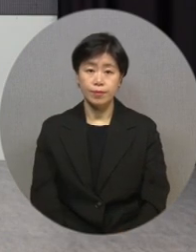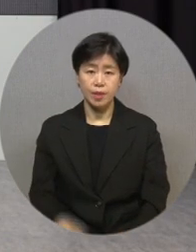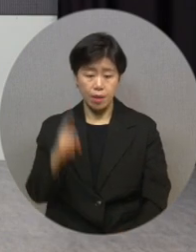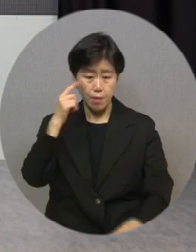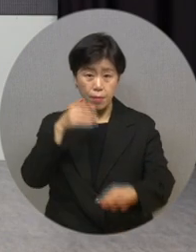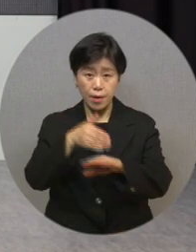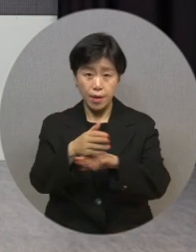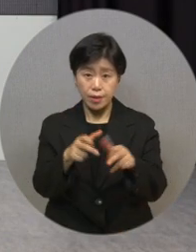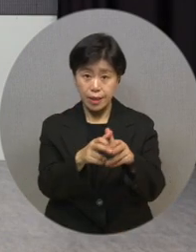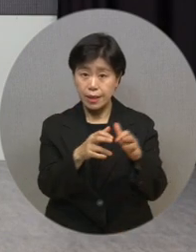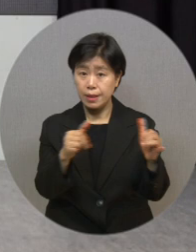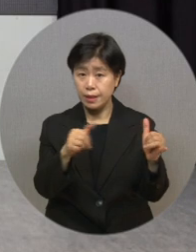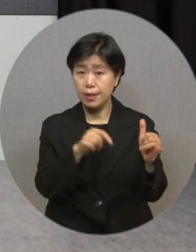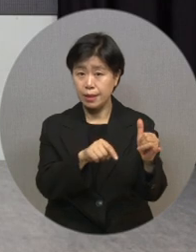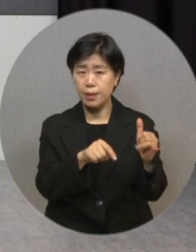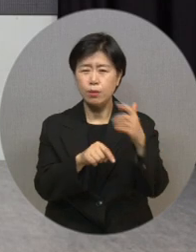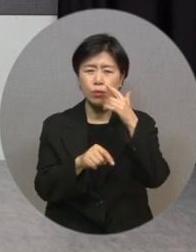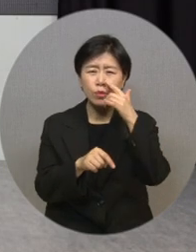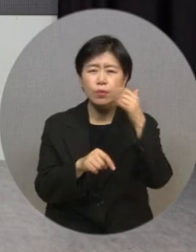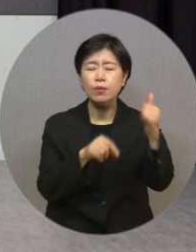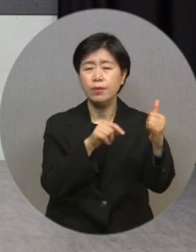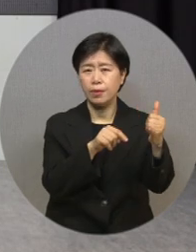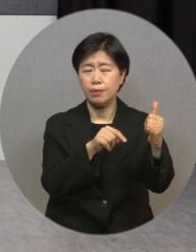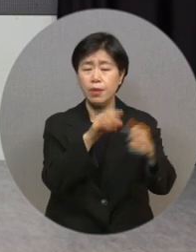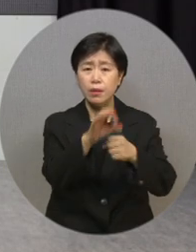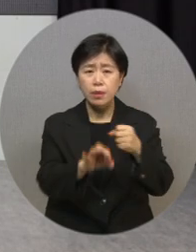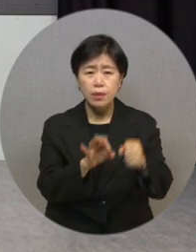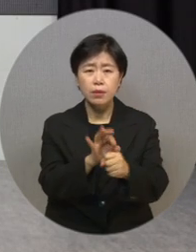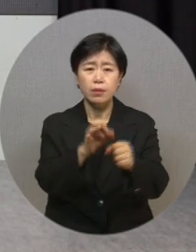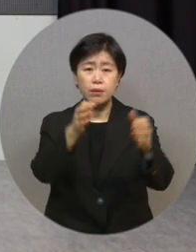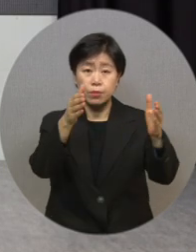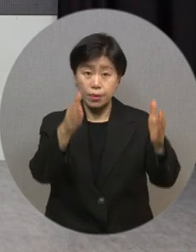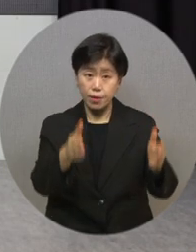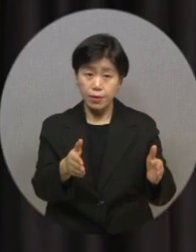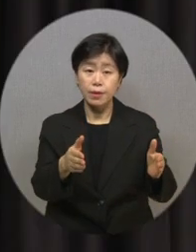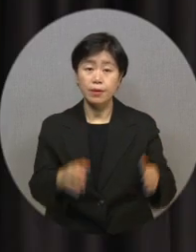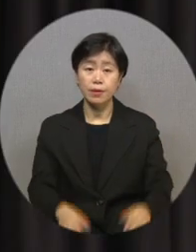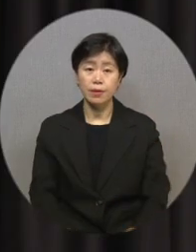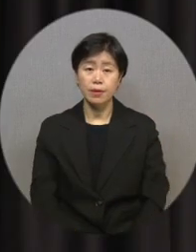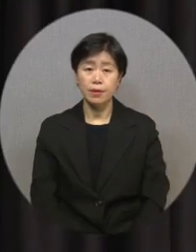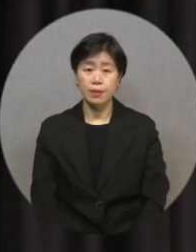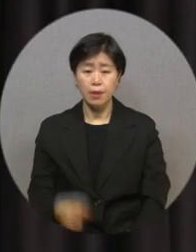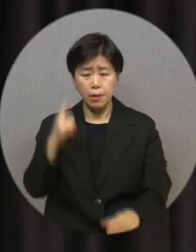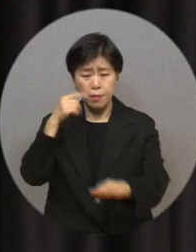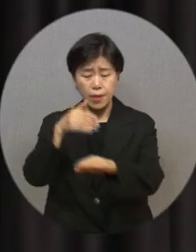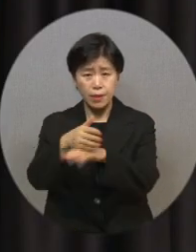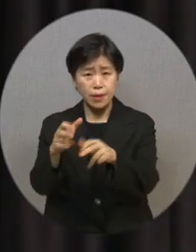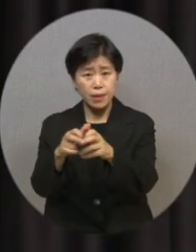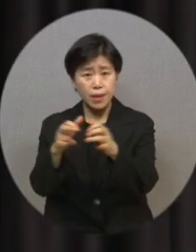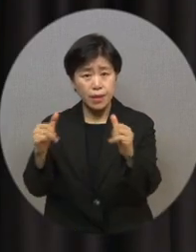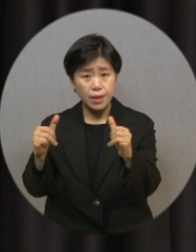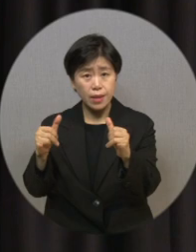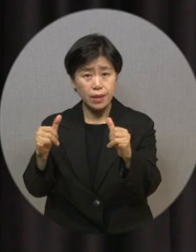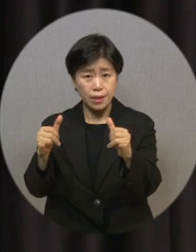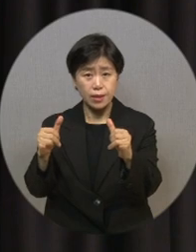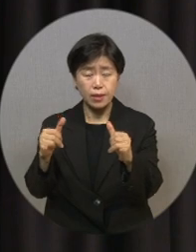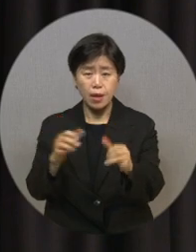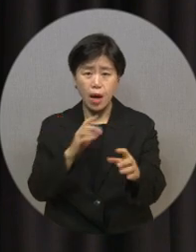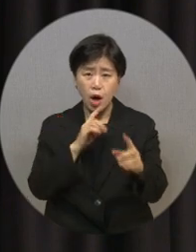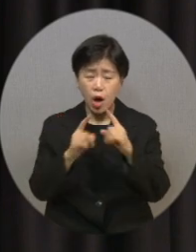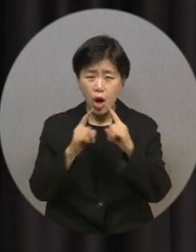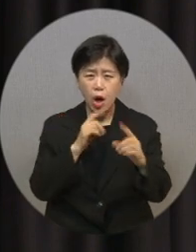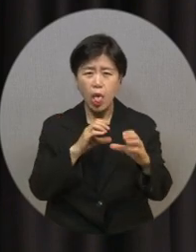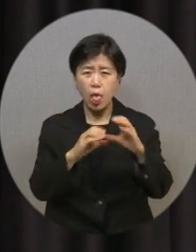장애인 그 부모님들이 10년 동안 우리 발달 장애인들은 언어 소통에 있어서